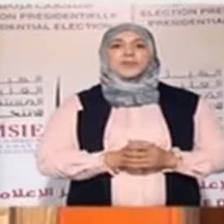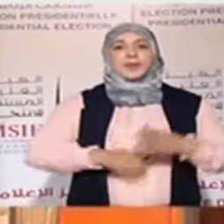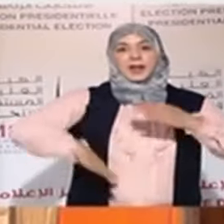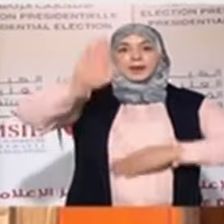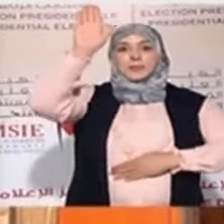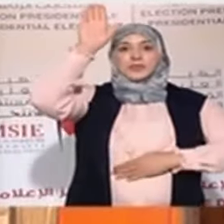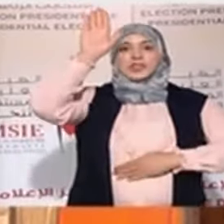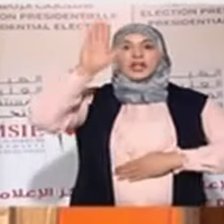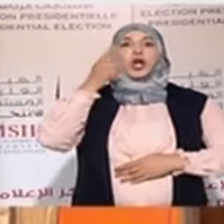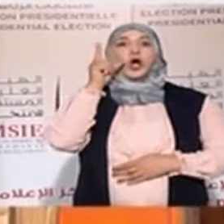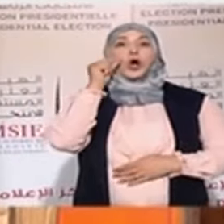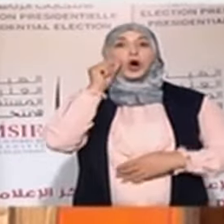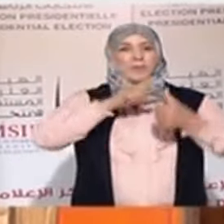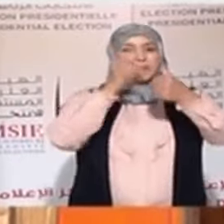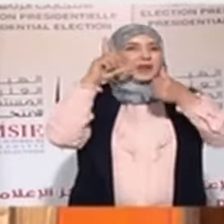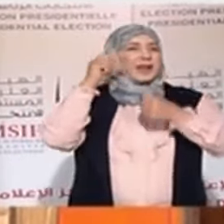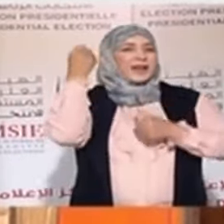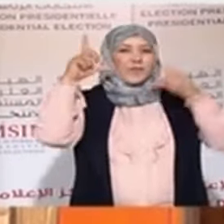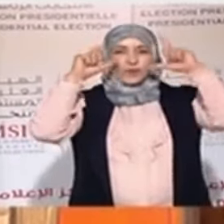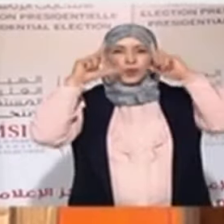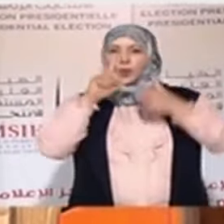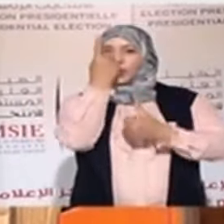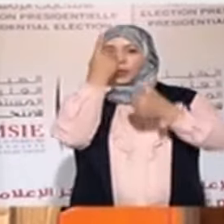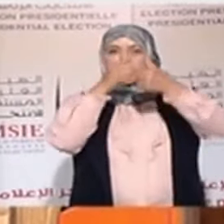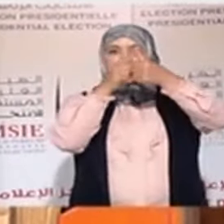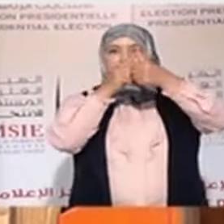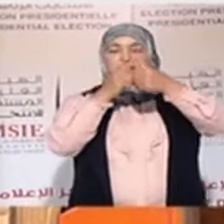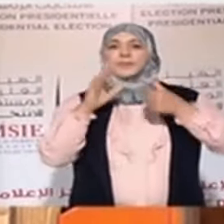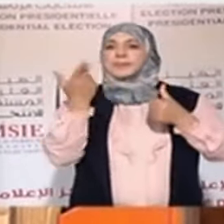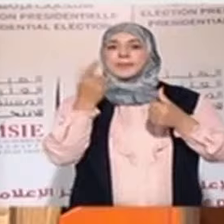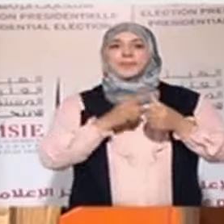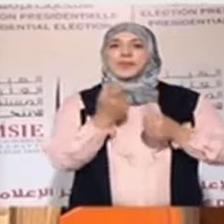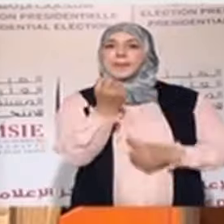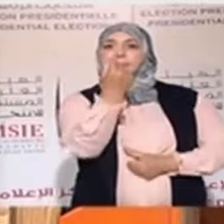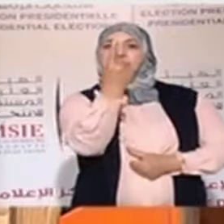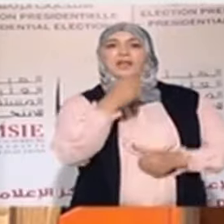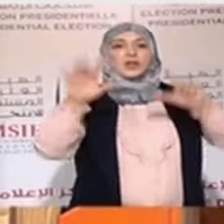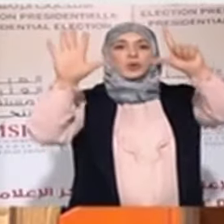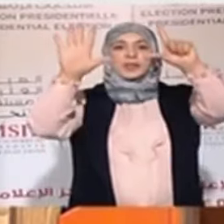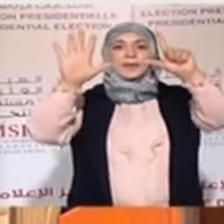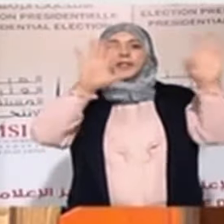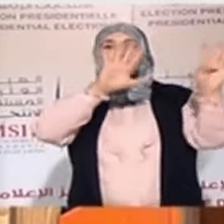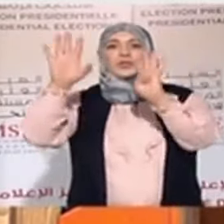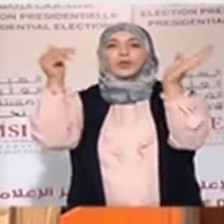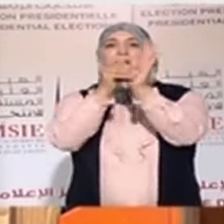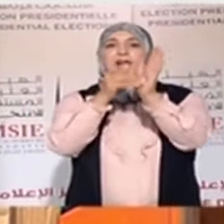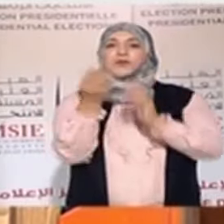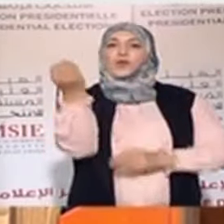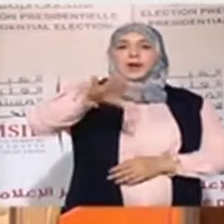المترشح السيد العياشي زمال، وتحصل على